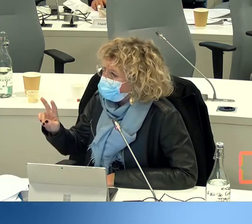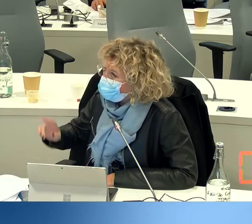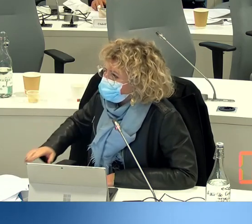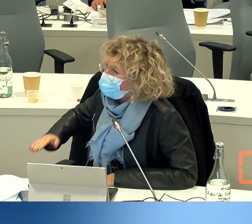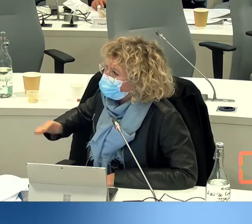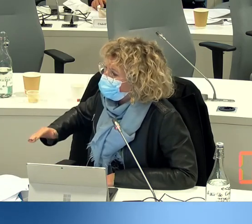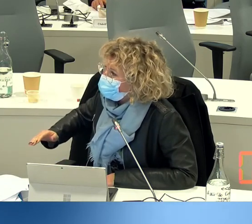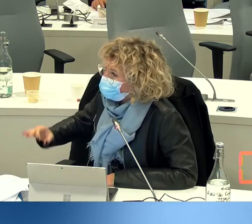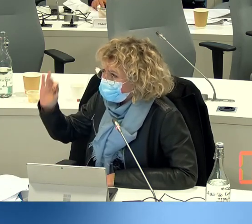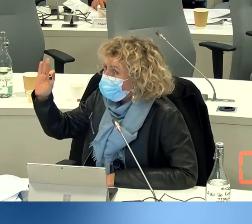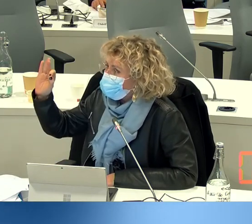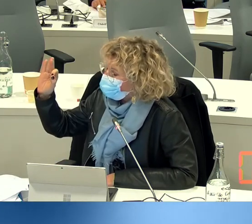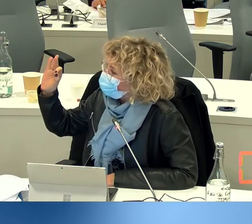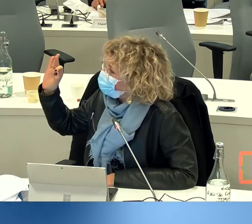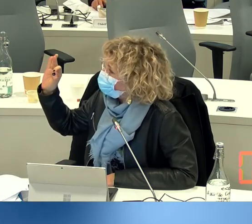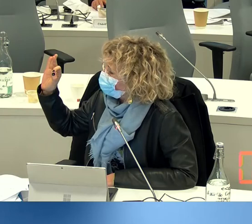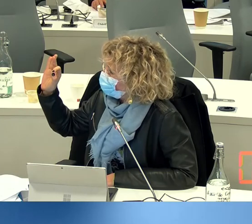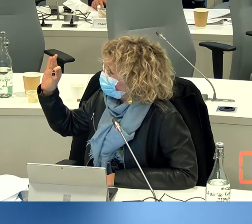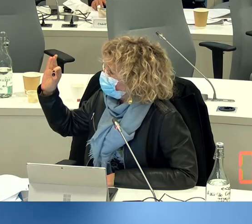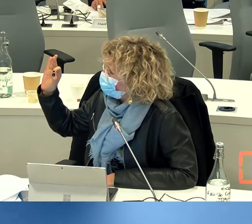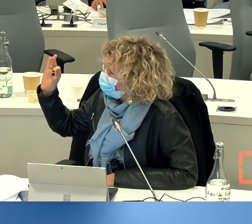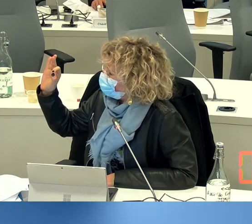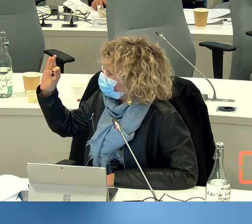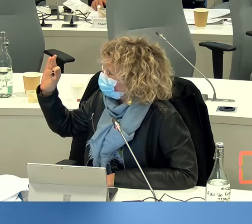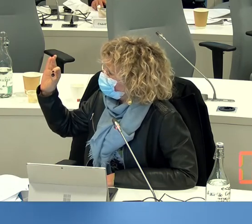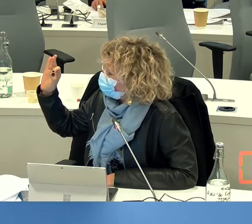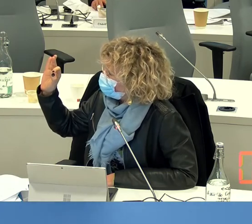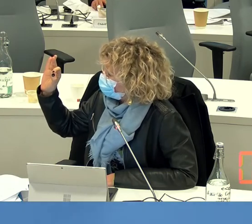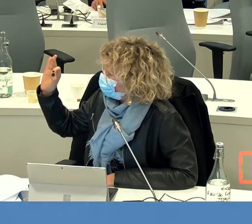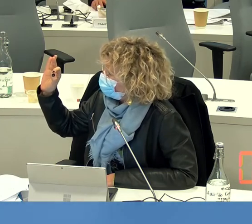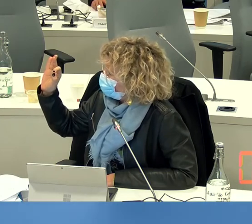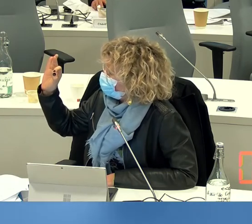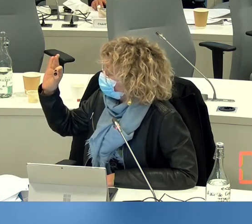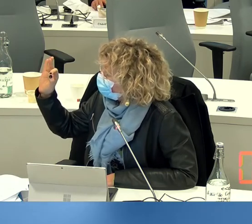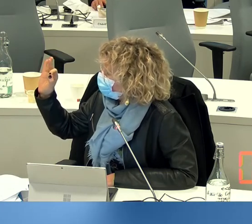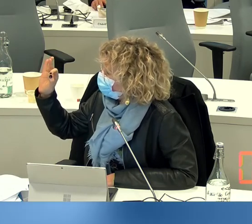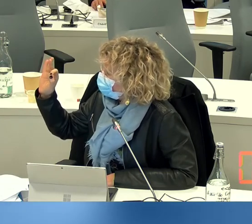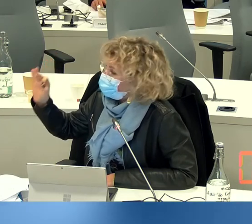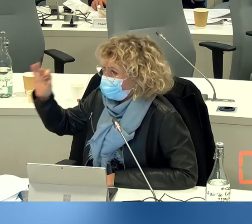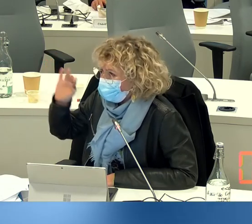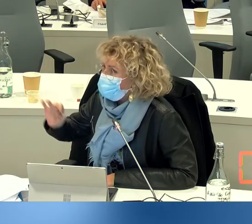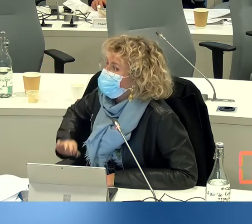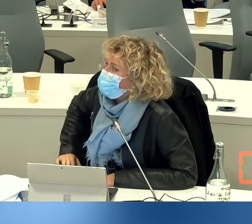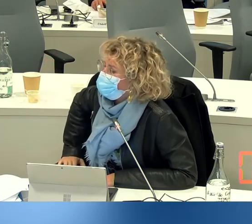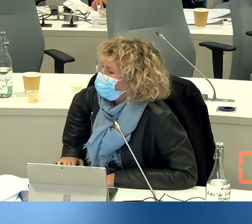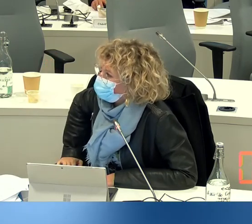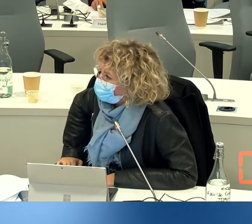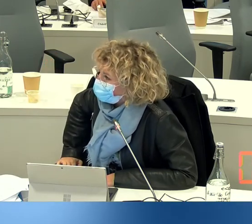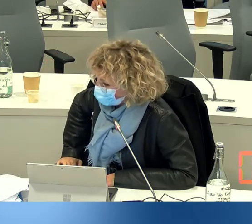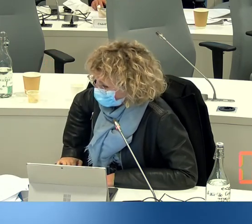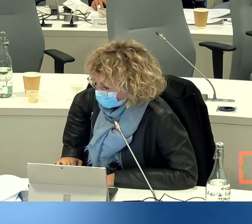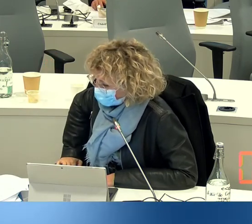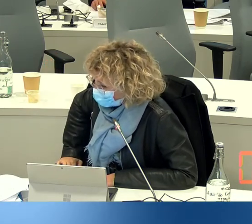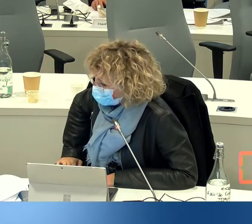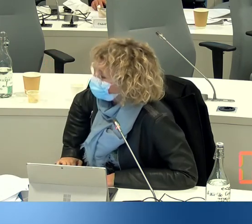deuxièmement il n'y a pas de vente 0 ventes en 2010 9 sur la zac presqu'île voilà la réalité est que pointent encore la cour régionale des comptes